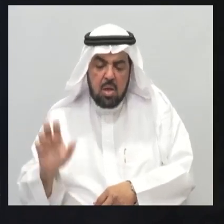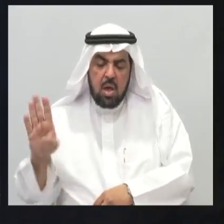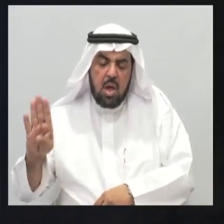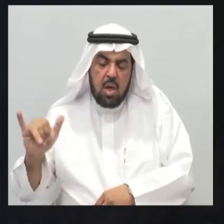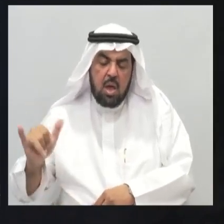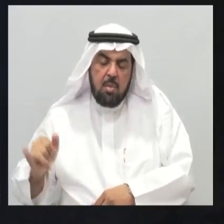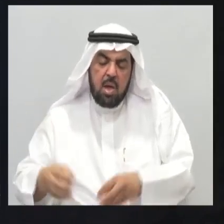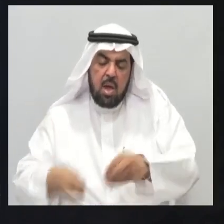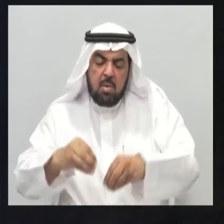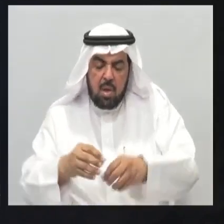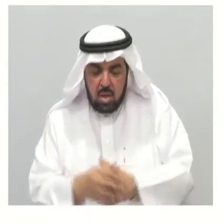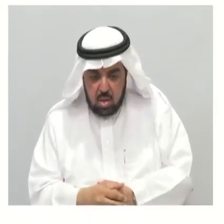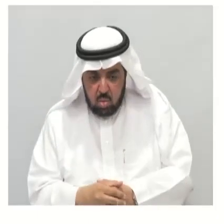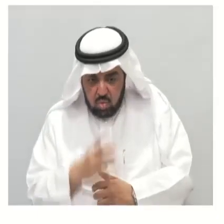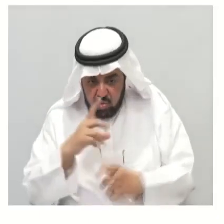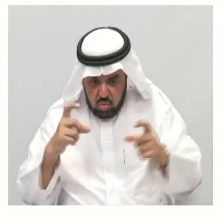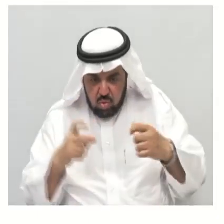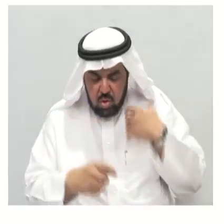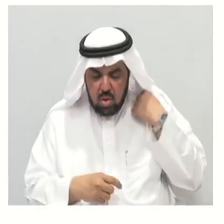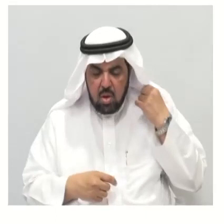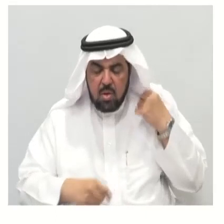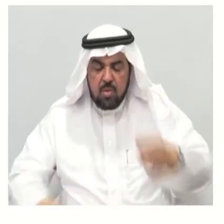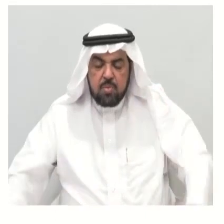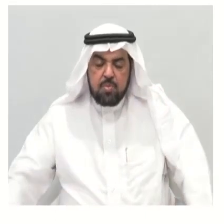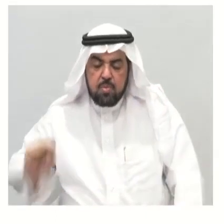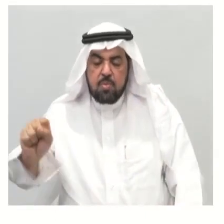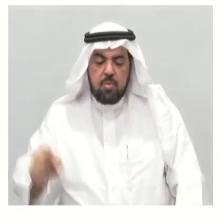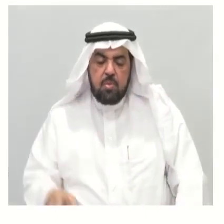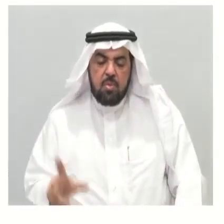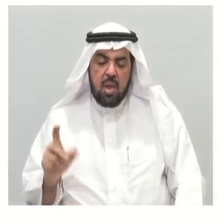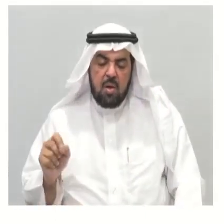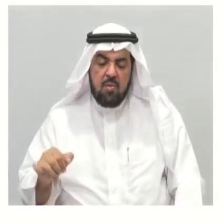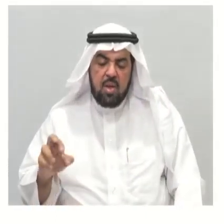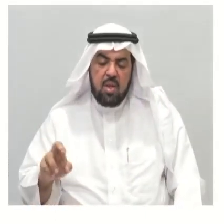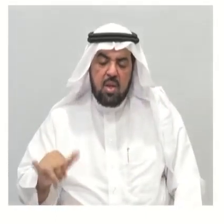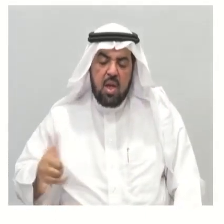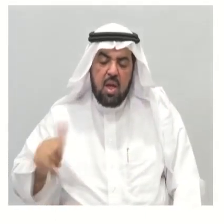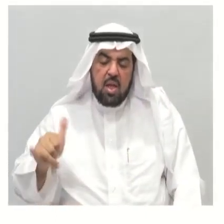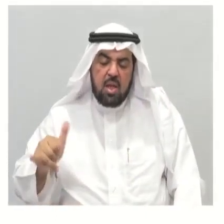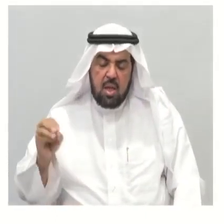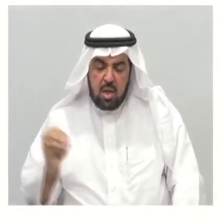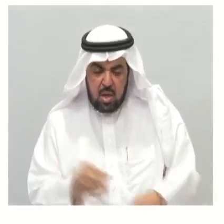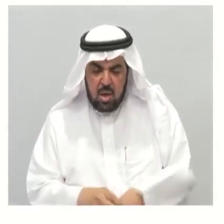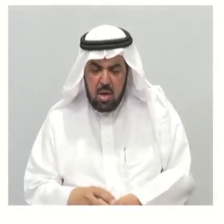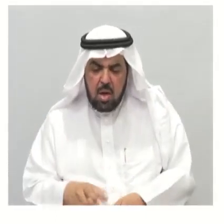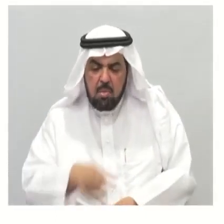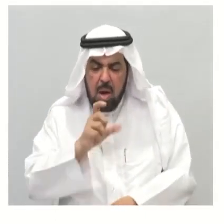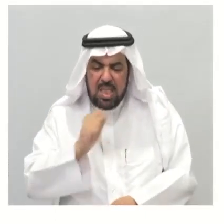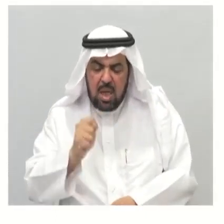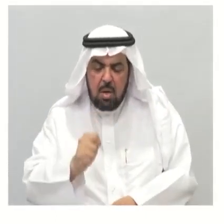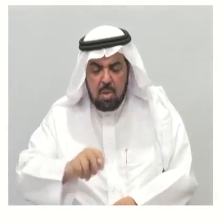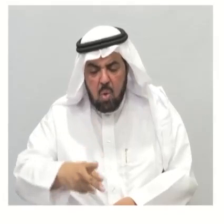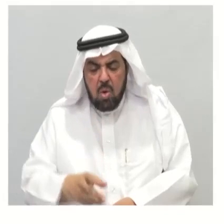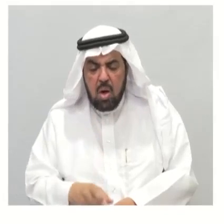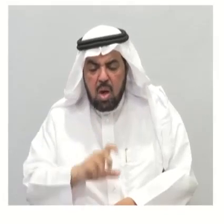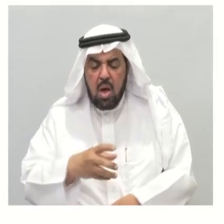الكيميائية، ولاحظ الصورتان. الخاصية الفيزيائية ماء صلب تحول إلى ماء